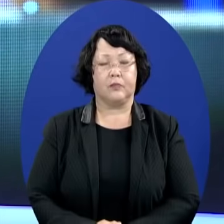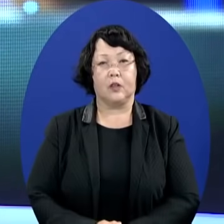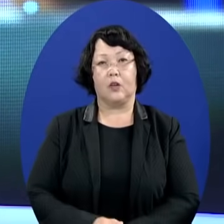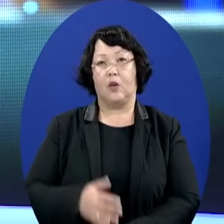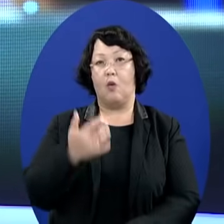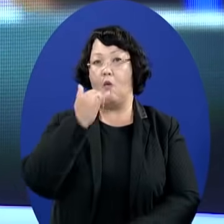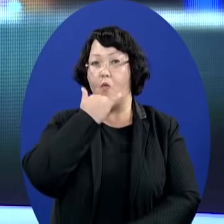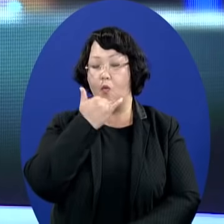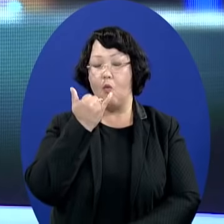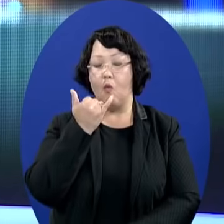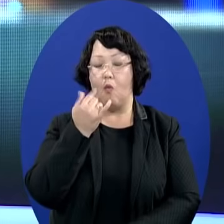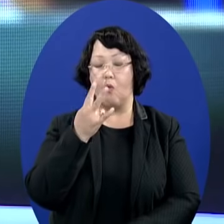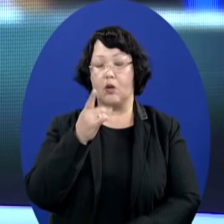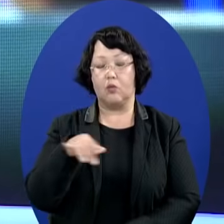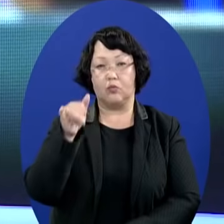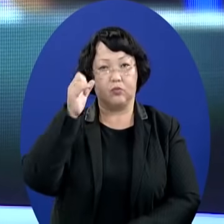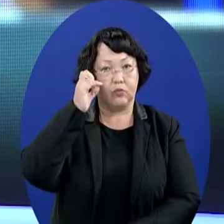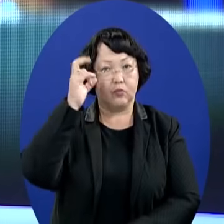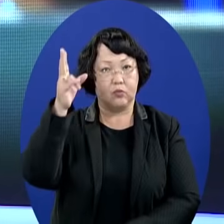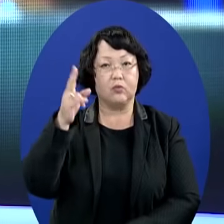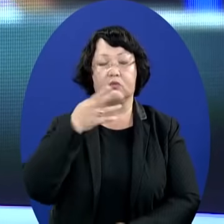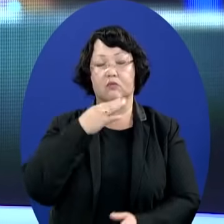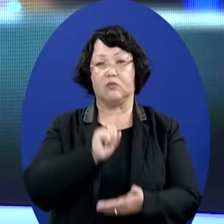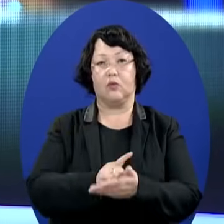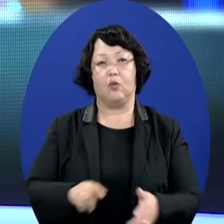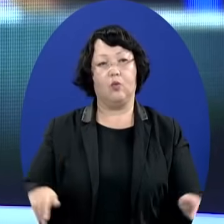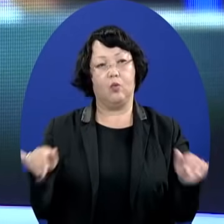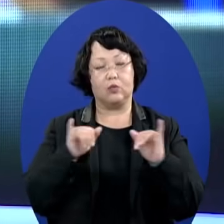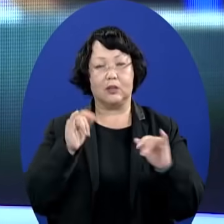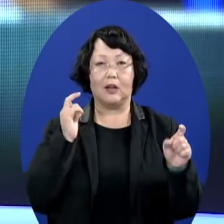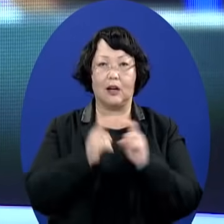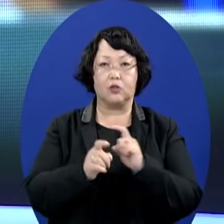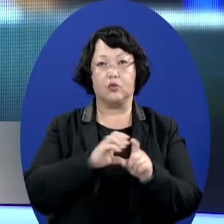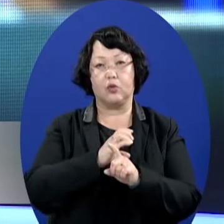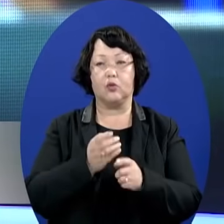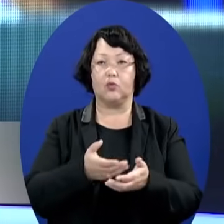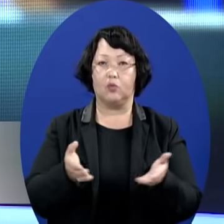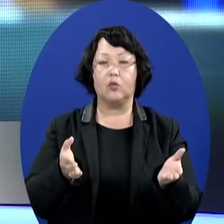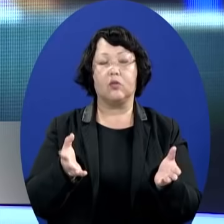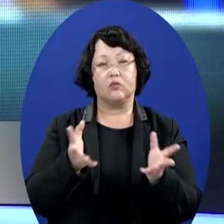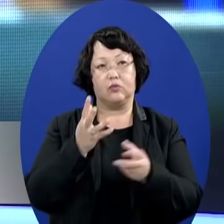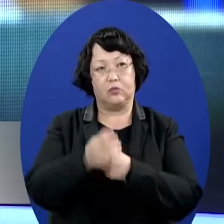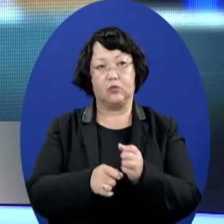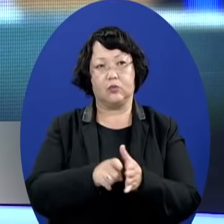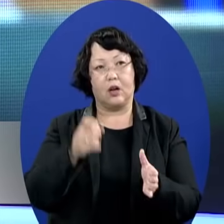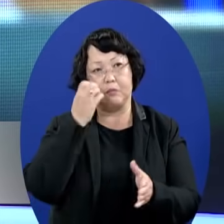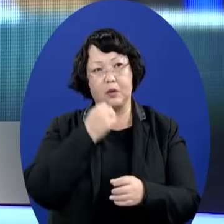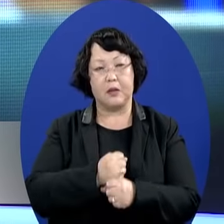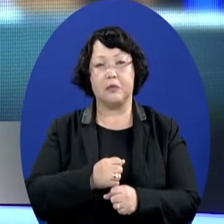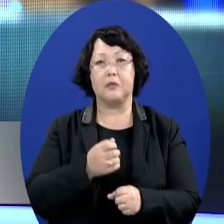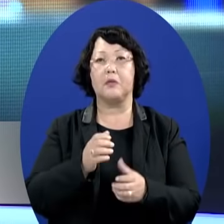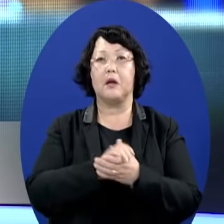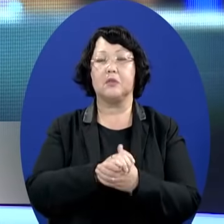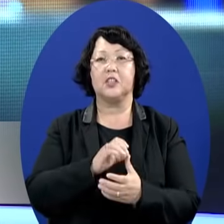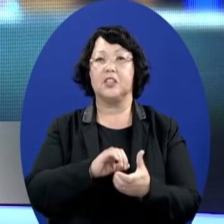Онгор улсын ерөнхийлөгч Адер Ян шин зарилгаар хоёр улсын харилцаа хөгжүүлэх соёлыг түгээхэд олон жил ажилласан Ахмад багш найрамдлын нийгэмлэгийн ажилтан гэх мэт дөрвөн хүнийг